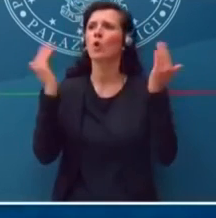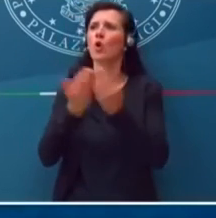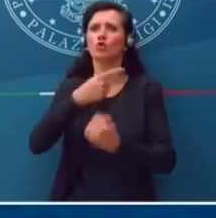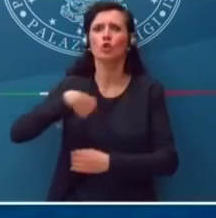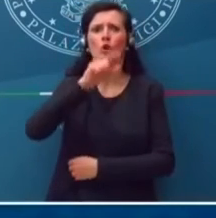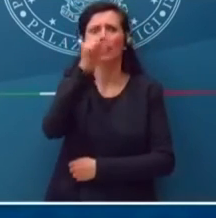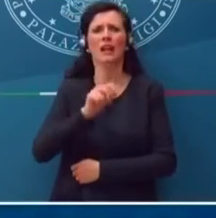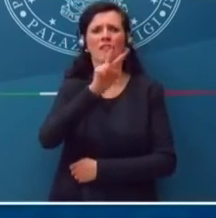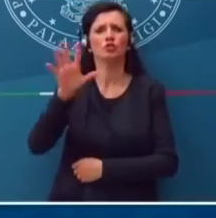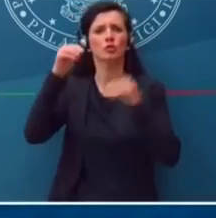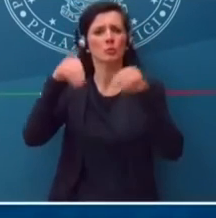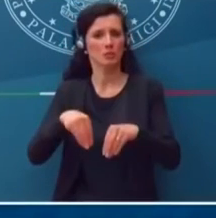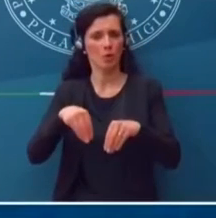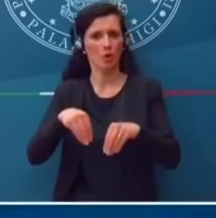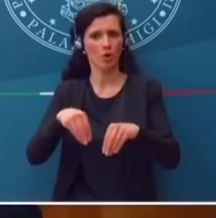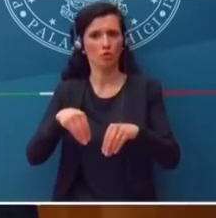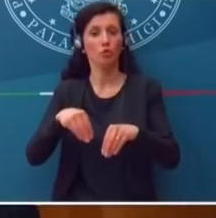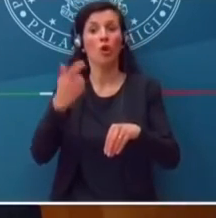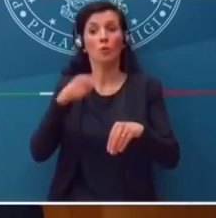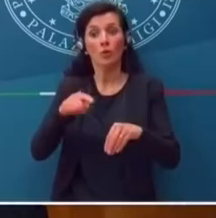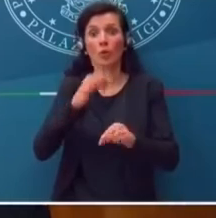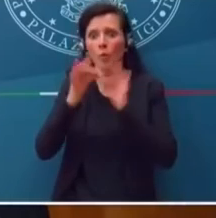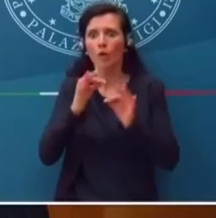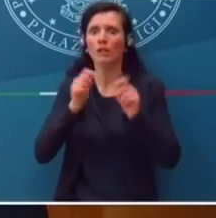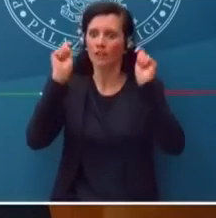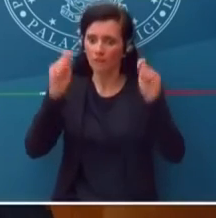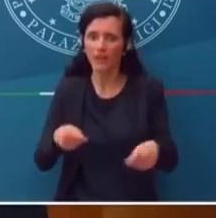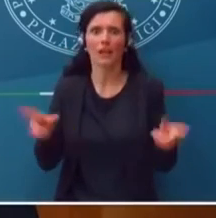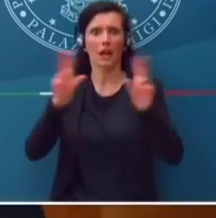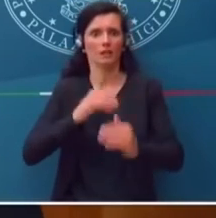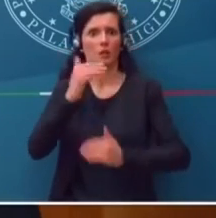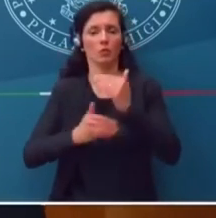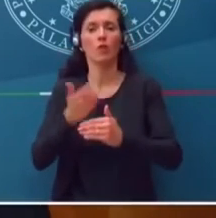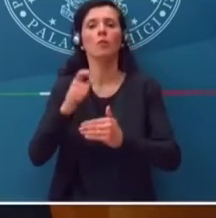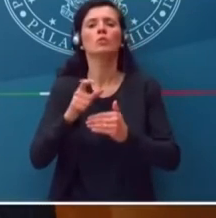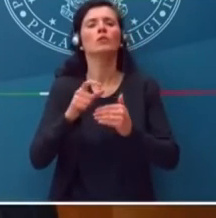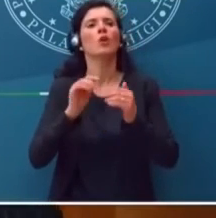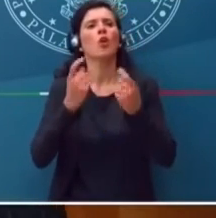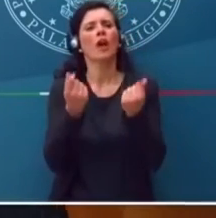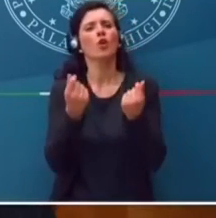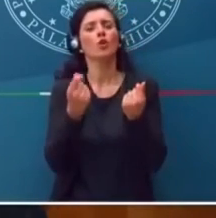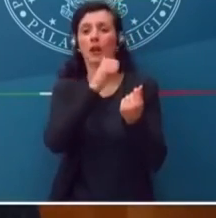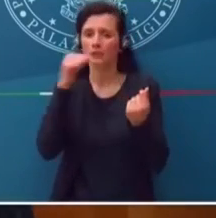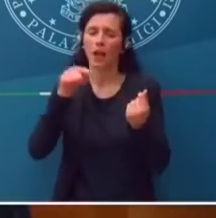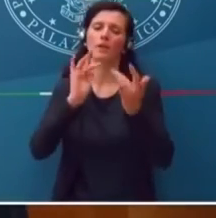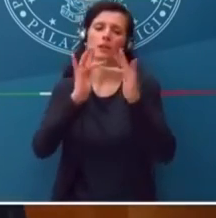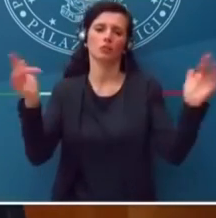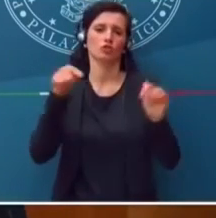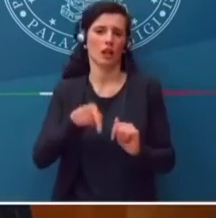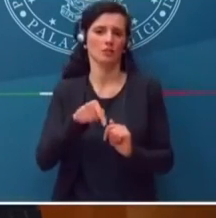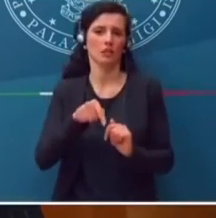problema per la ripartenza, perché qualunque settore dell'economia ha bisogno di una vera digitalizzazione, ma anche